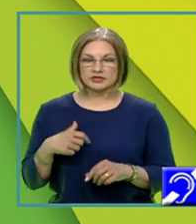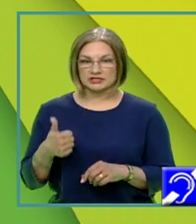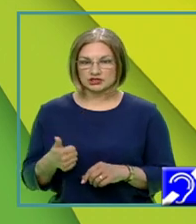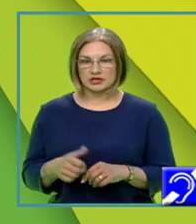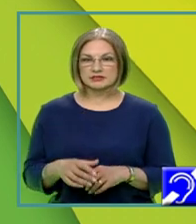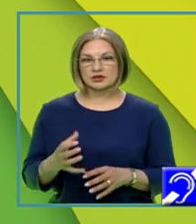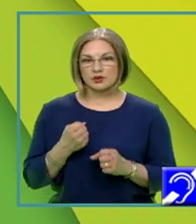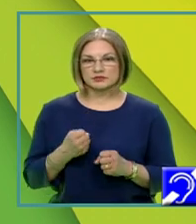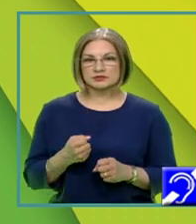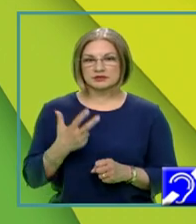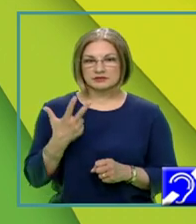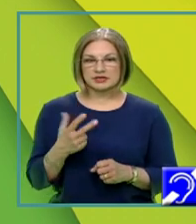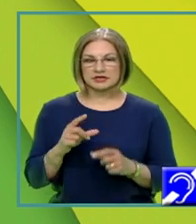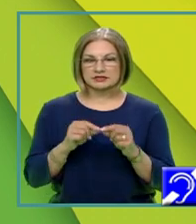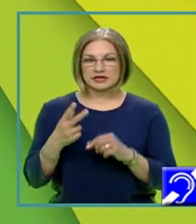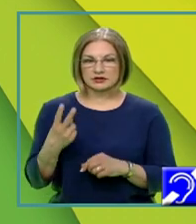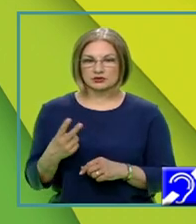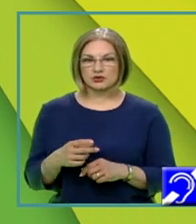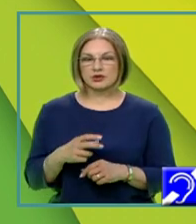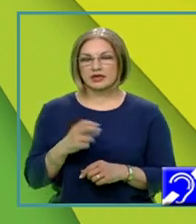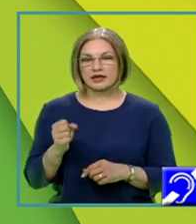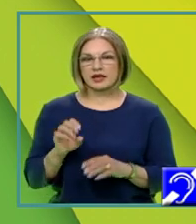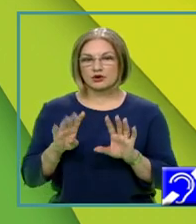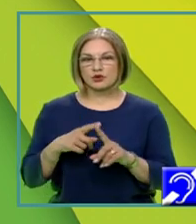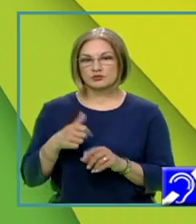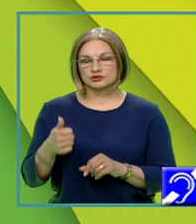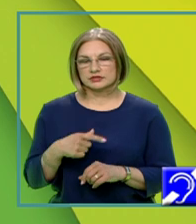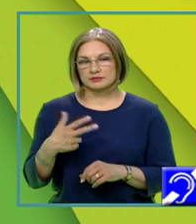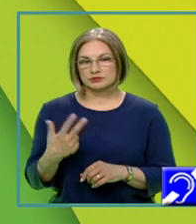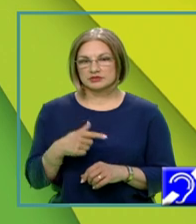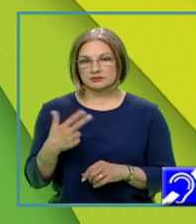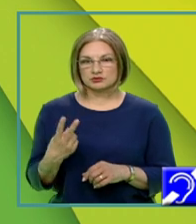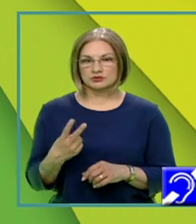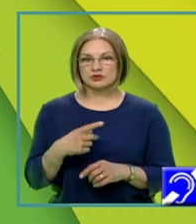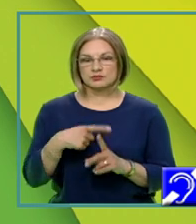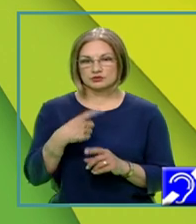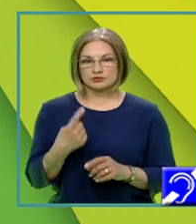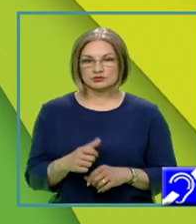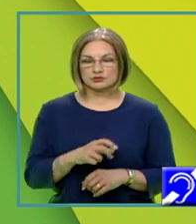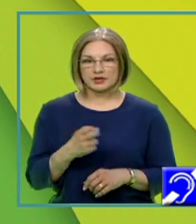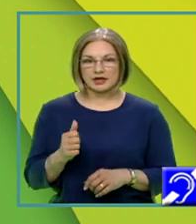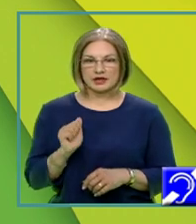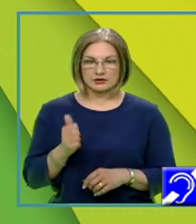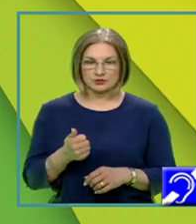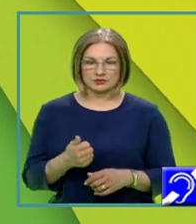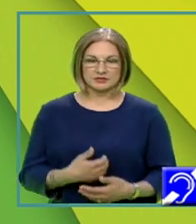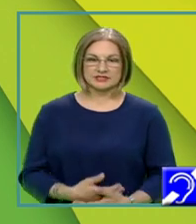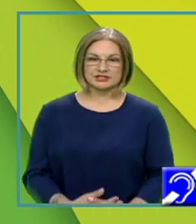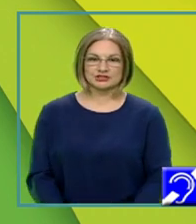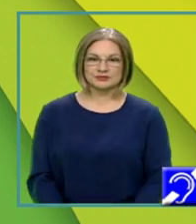obținem 3 Star 2 egal cu nouă plus 6 minus 3 minus 2 plus 1 9 plus